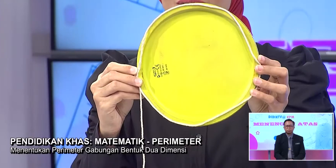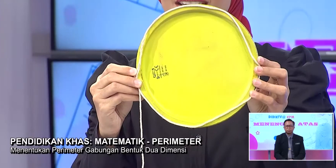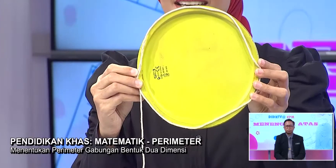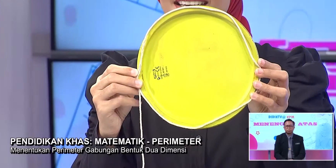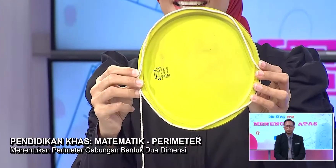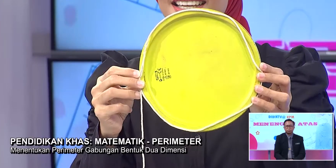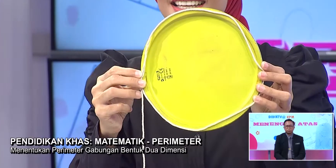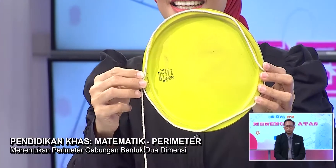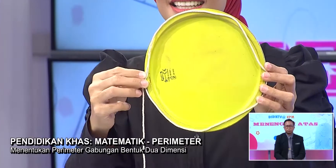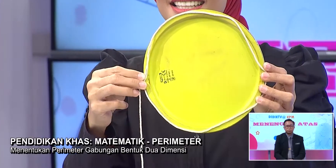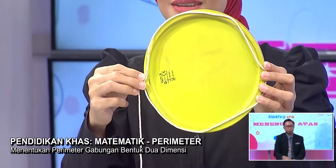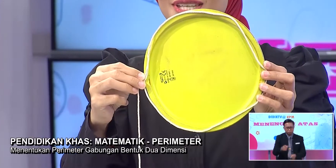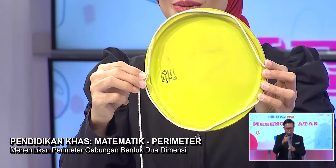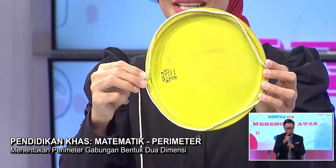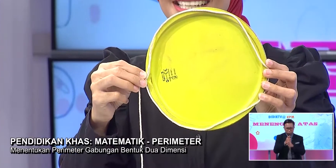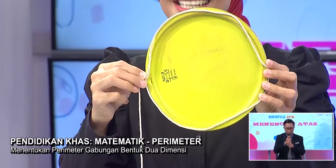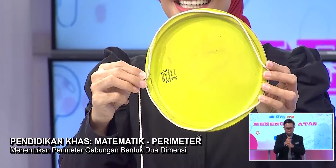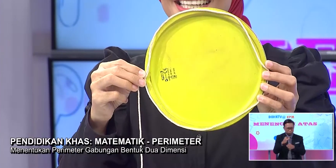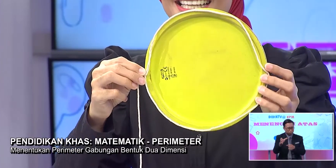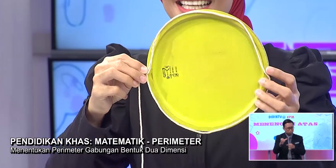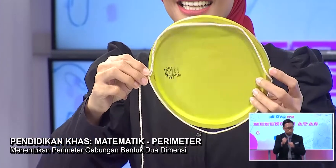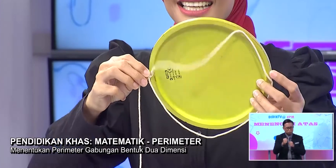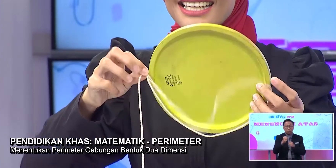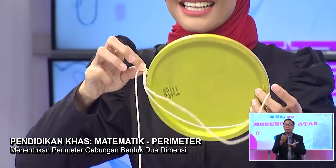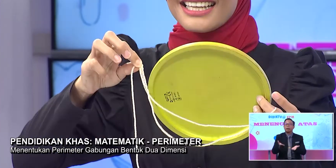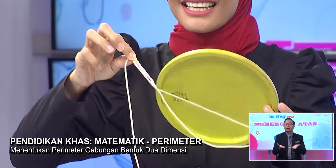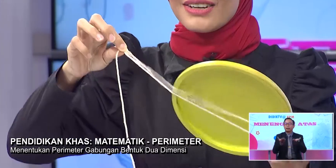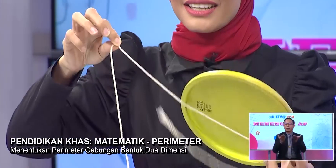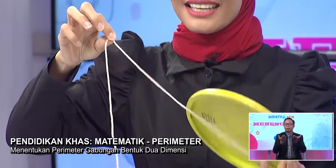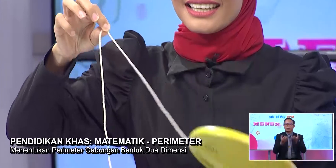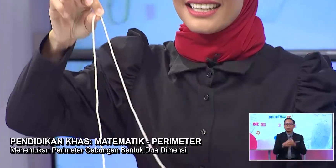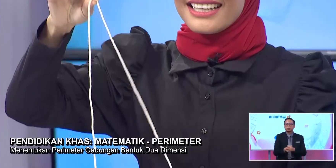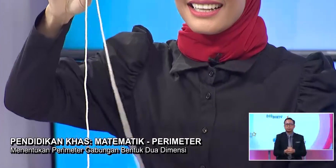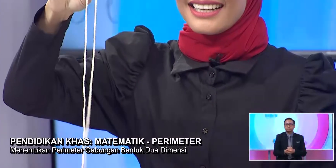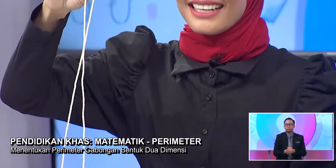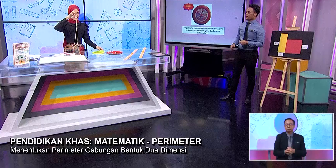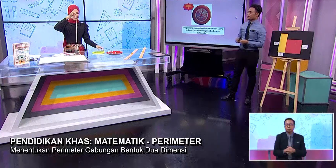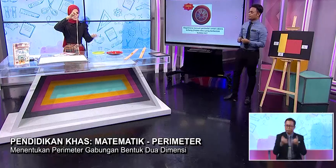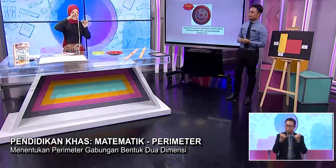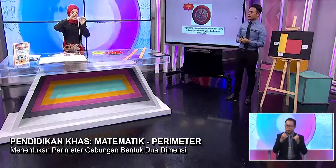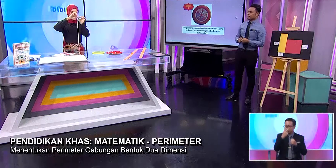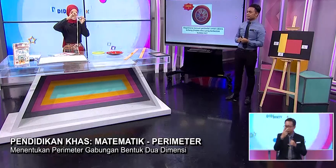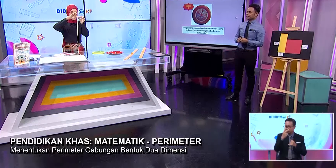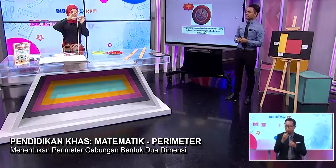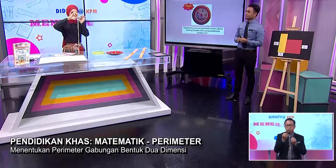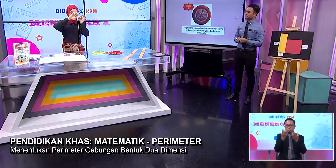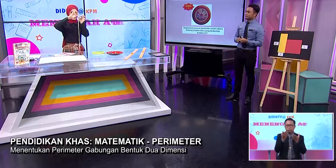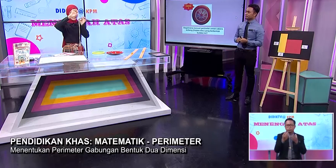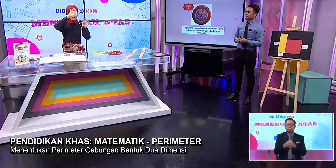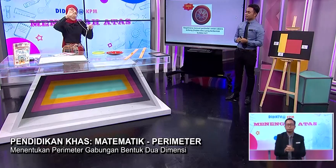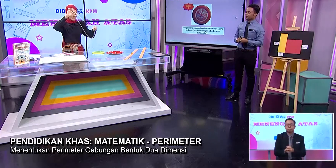bagian jantung tadi tuh benang tuh Coba lihat Oke ini